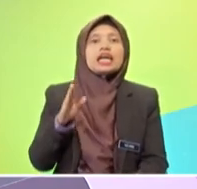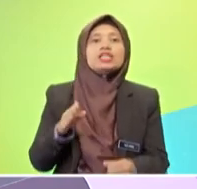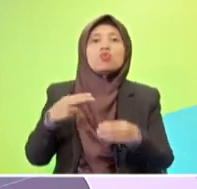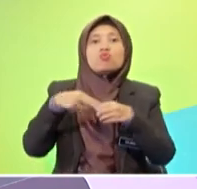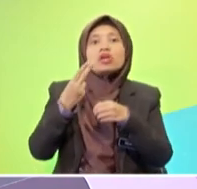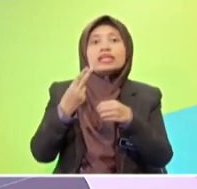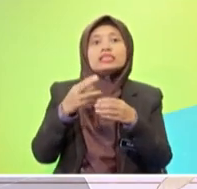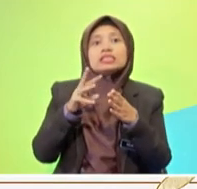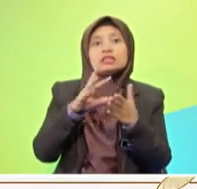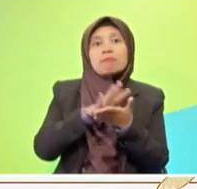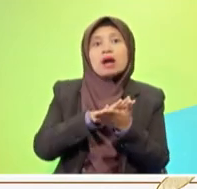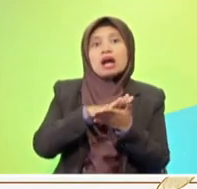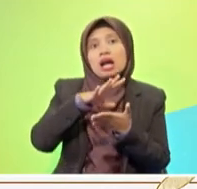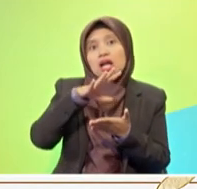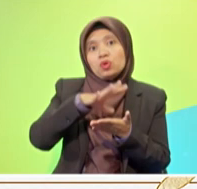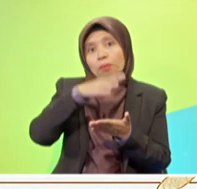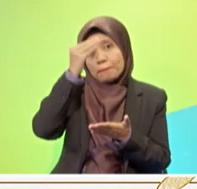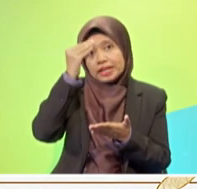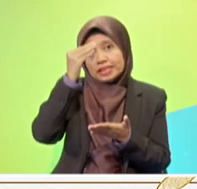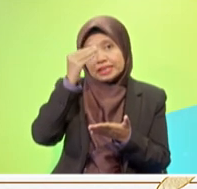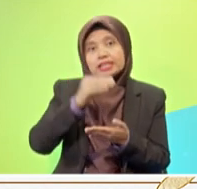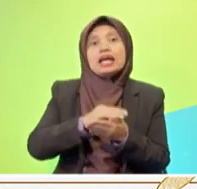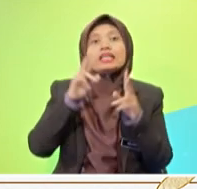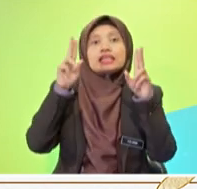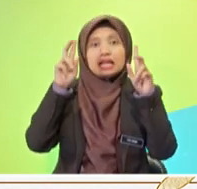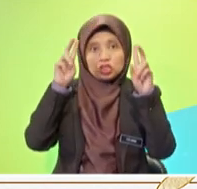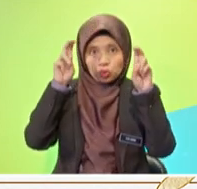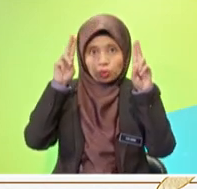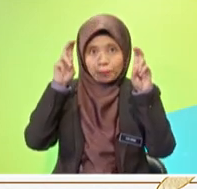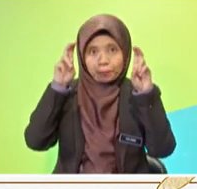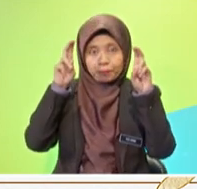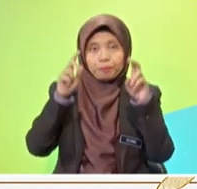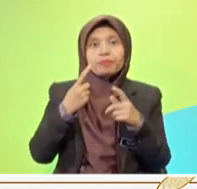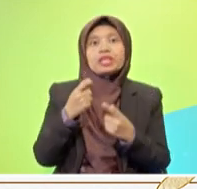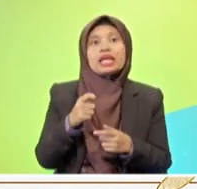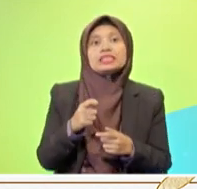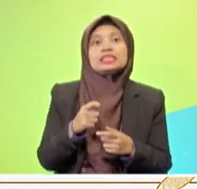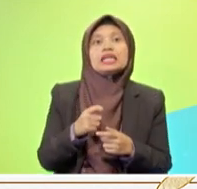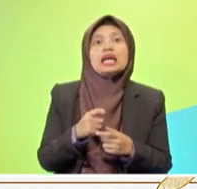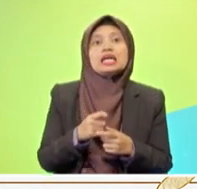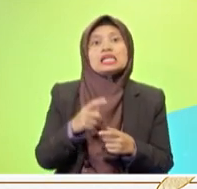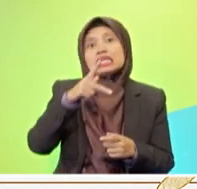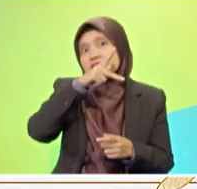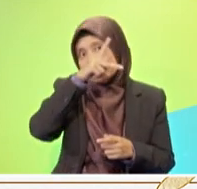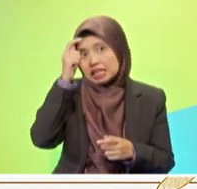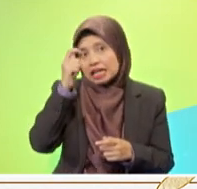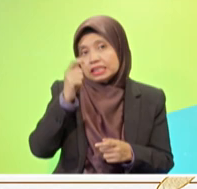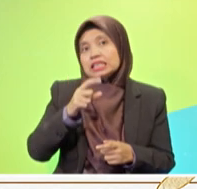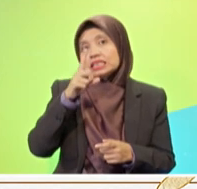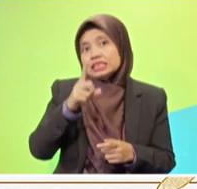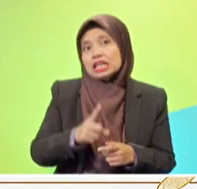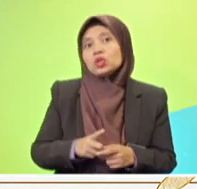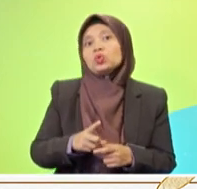88 Biduk lalu kiamat bertaut temanya dan teksnya bertajuk ke Rana seekor